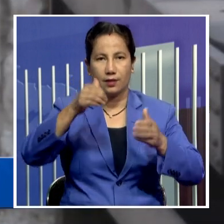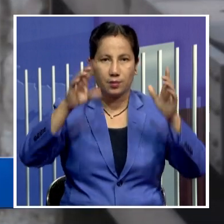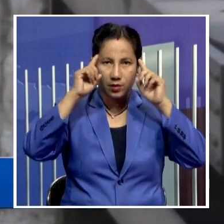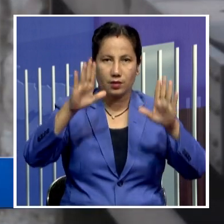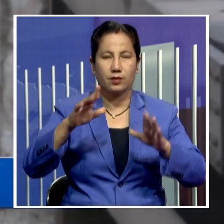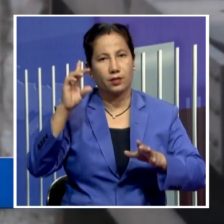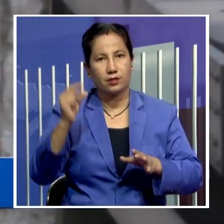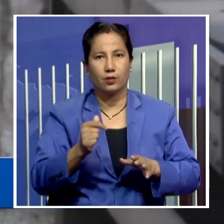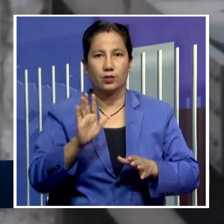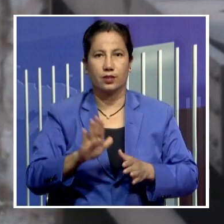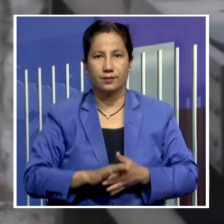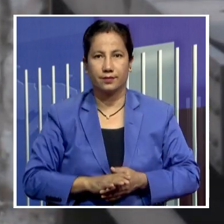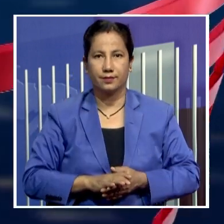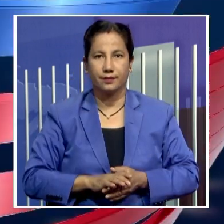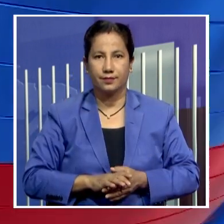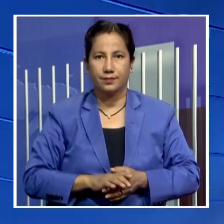जरुरी।